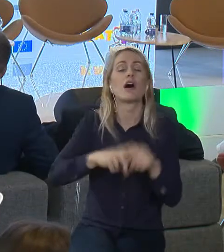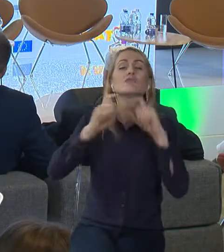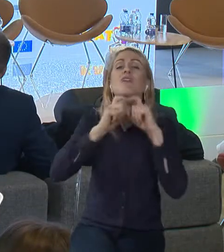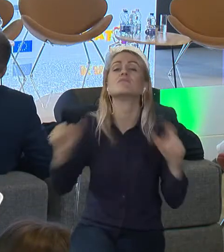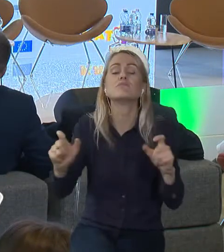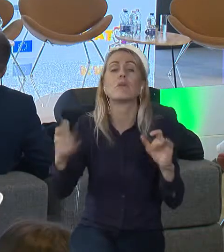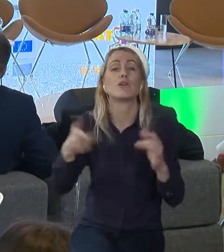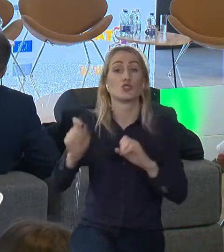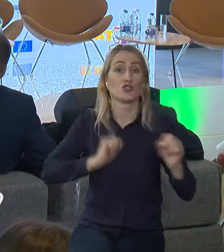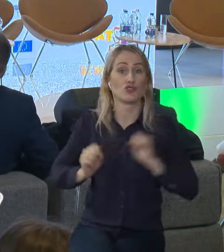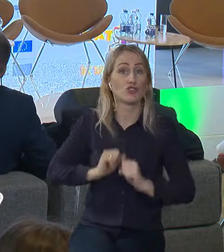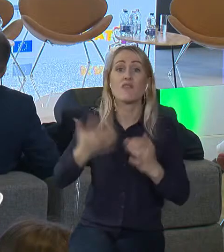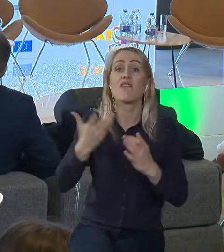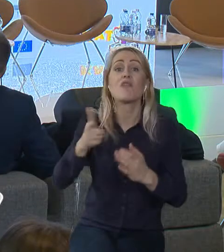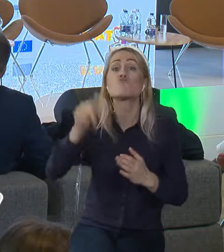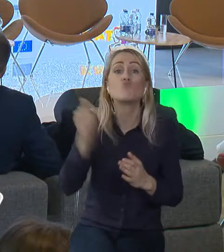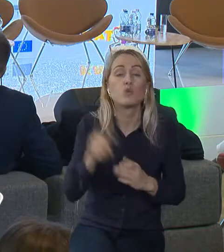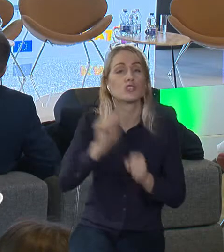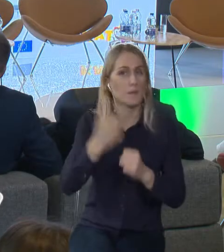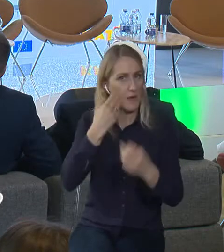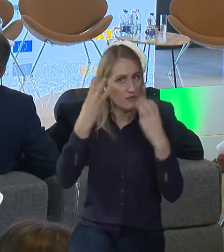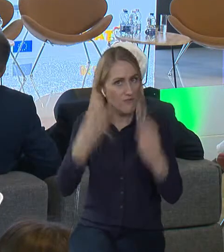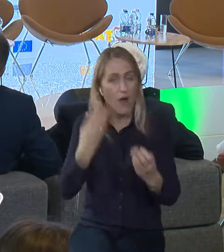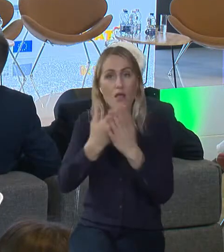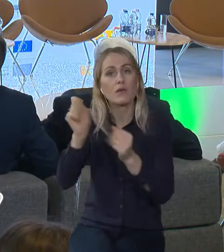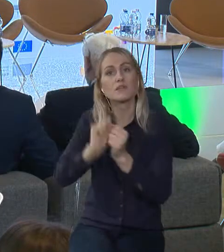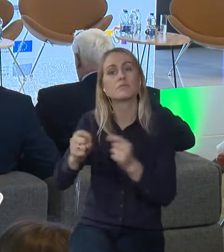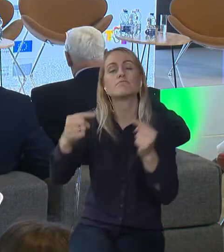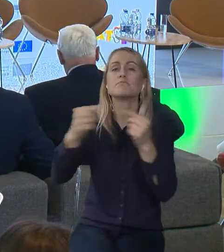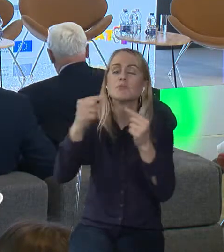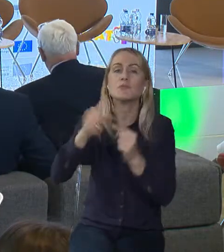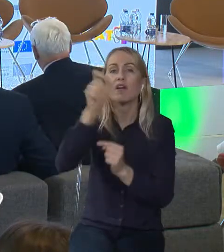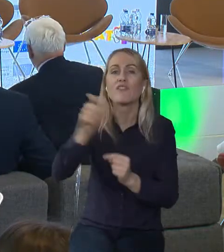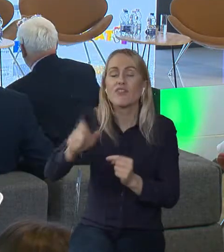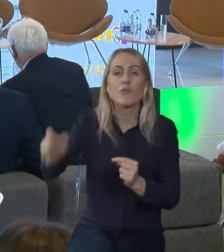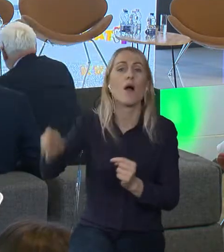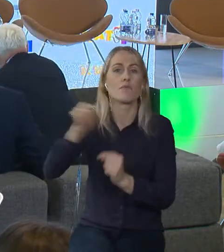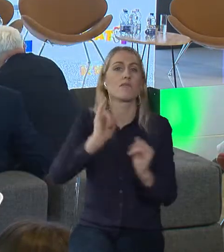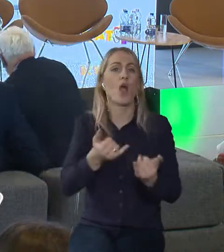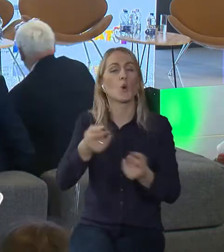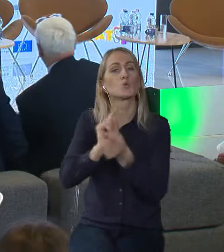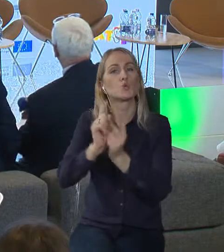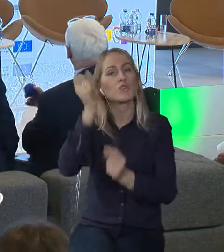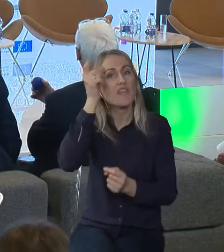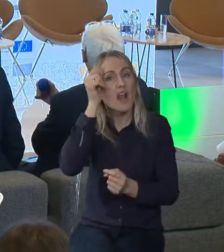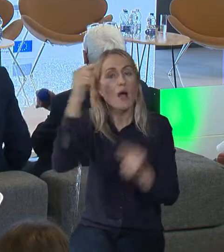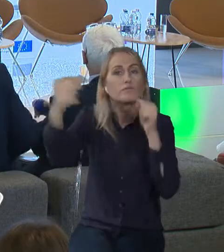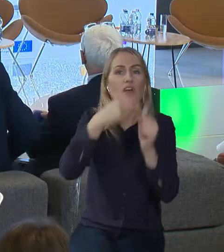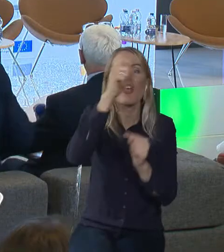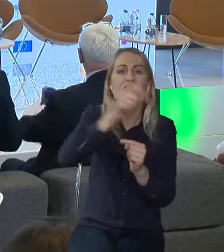i dane ćwiczenia to jest bardzo istotna rzecz, bo ona jest dobierana na podstawie tych algorytmów sztucznej inteligencji bezpośrednio pod